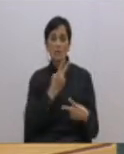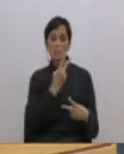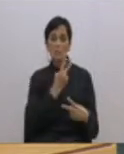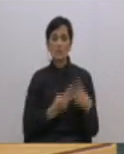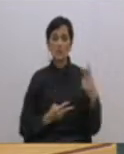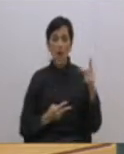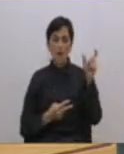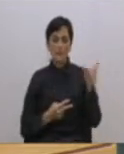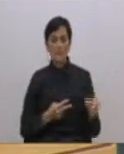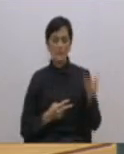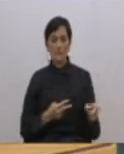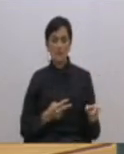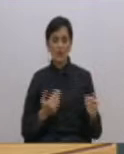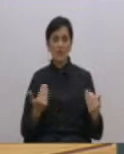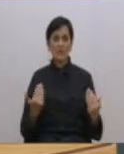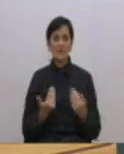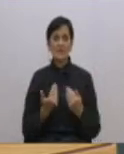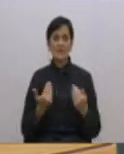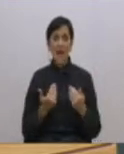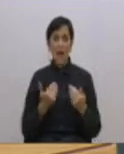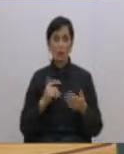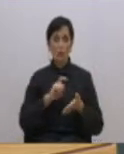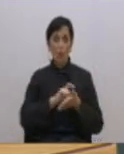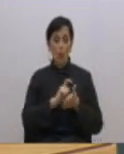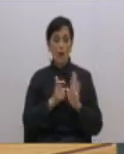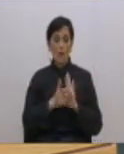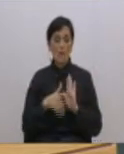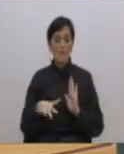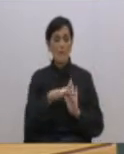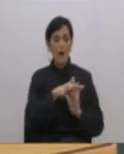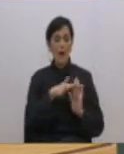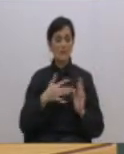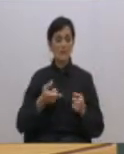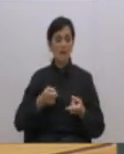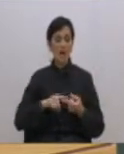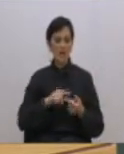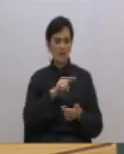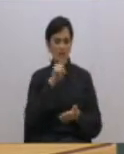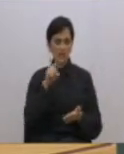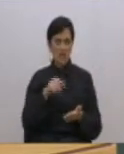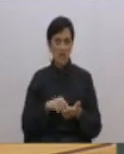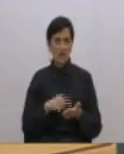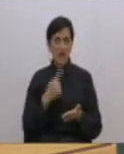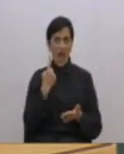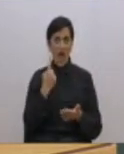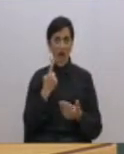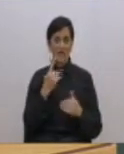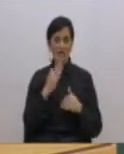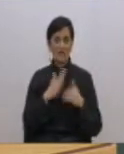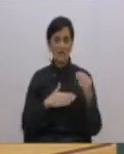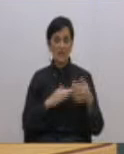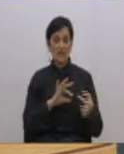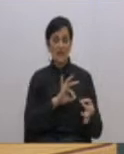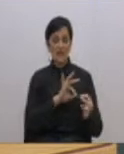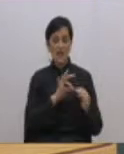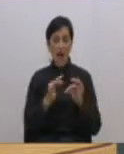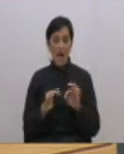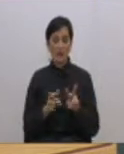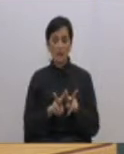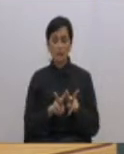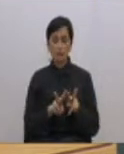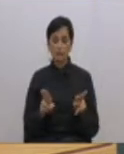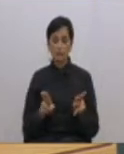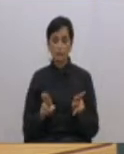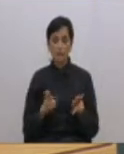მსჯავრდებულისთვის საცხოვრებელ ფართთან დაკავშირებული საკითხების ერთ კატეგორიაში გადაყვანა